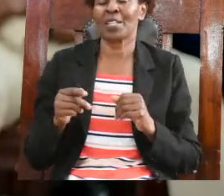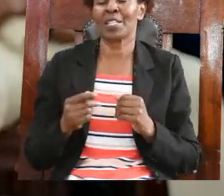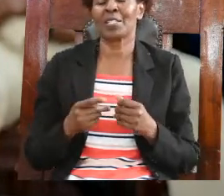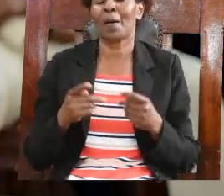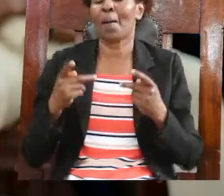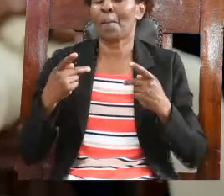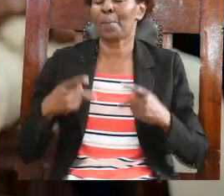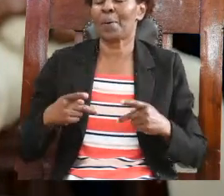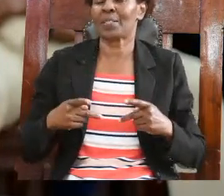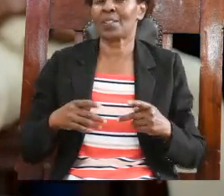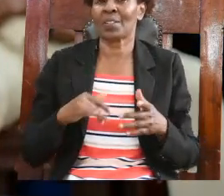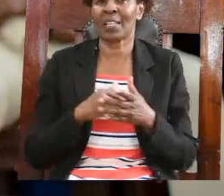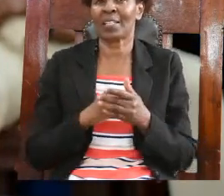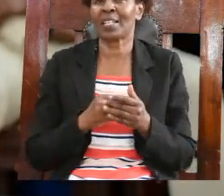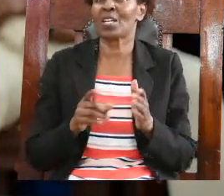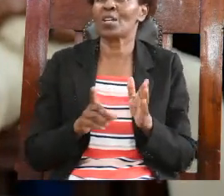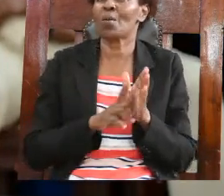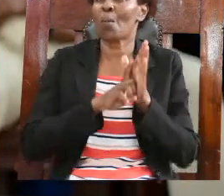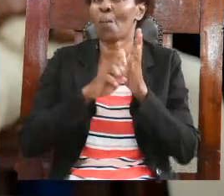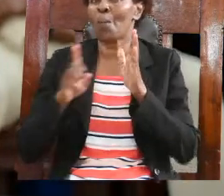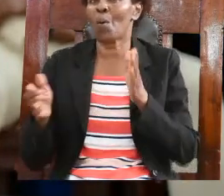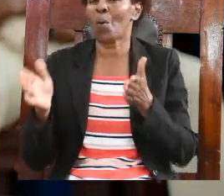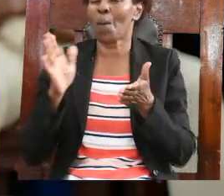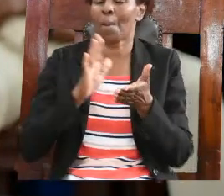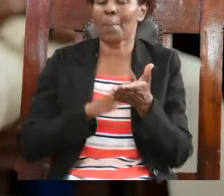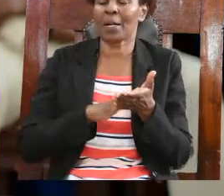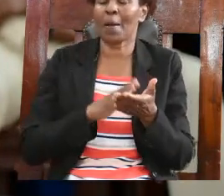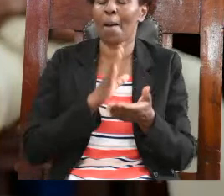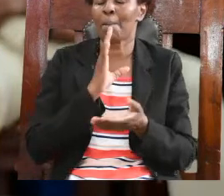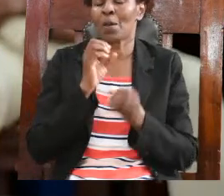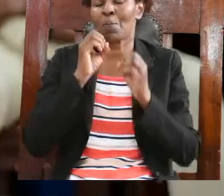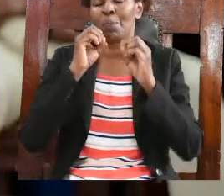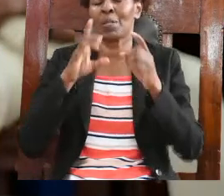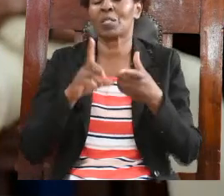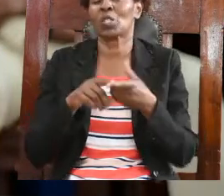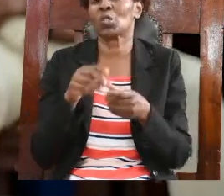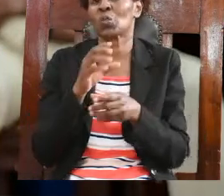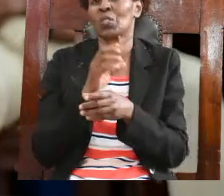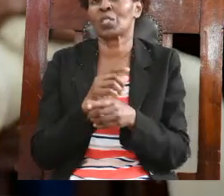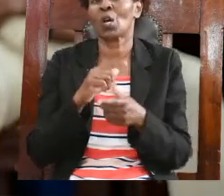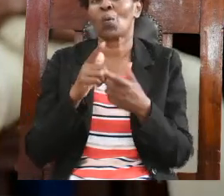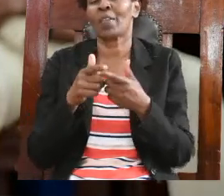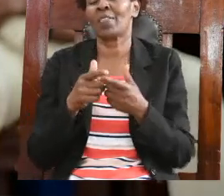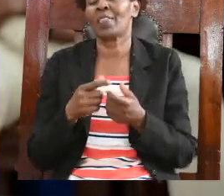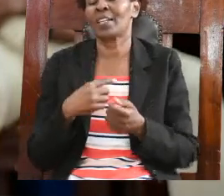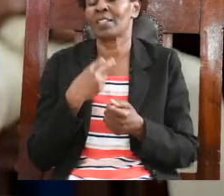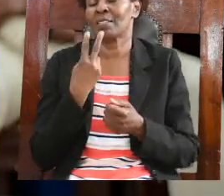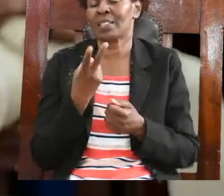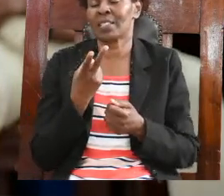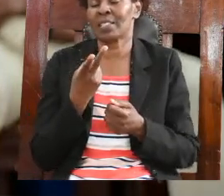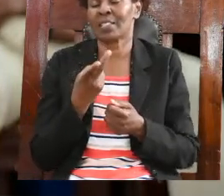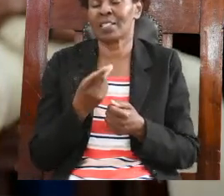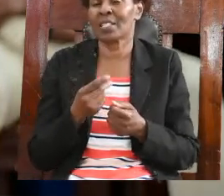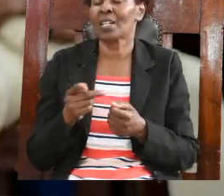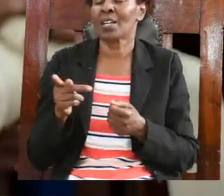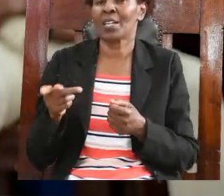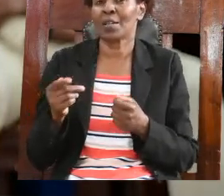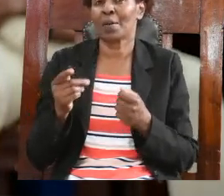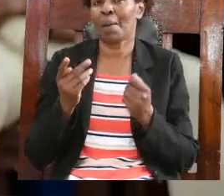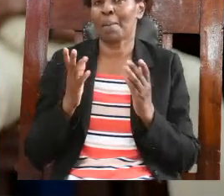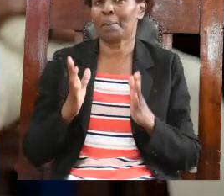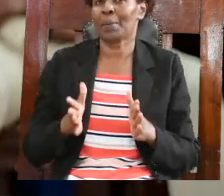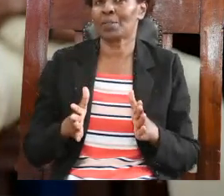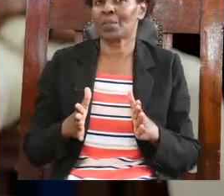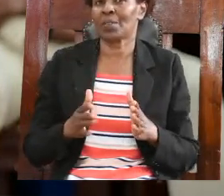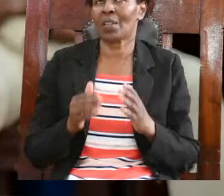heri akarejee, awe wa baraka kwenye kanisa. Watakapomuona, watamshukuru Mungu kwa